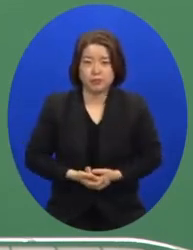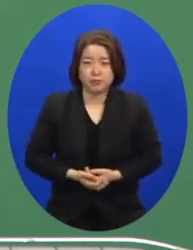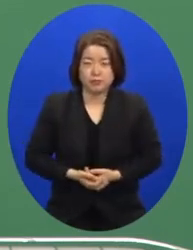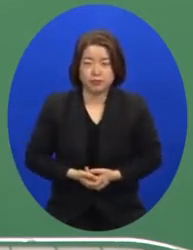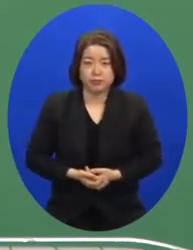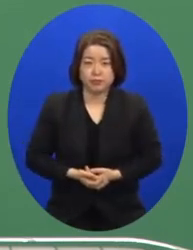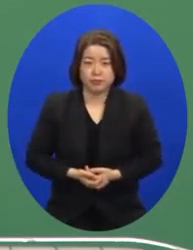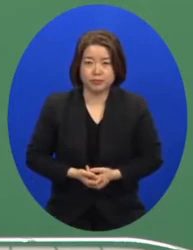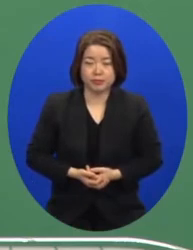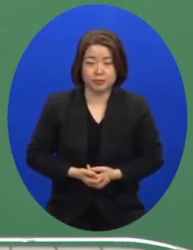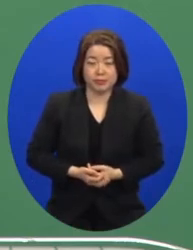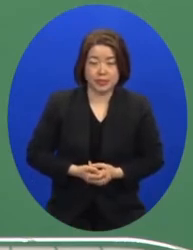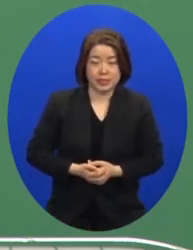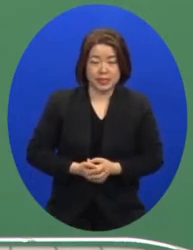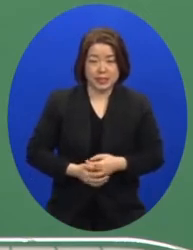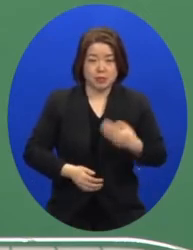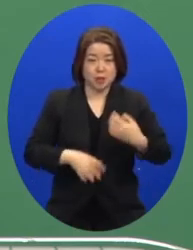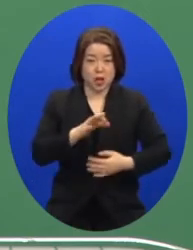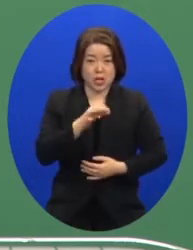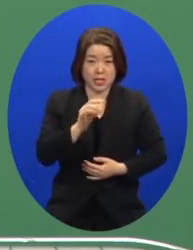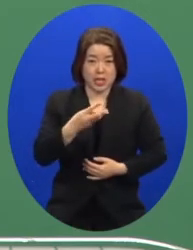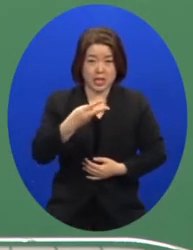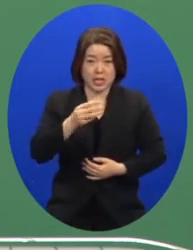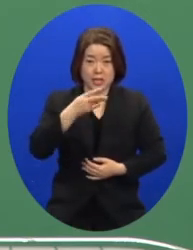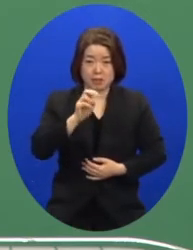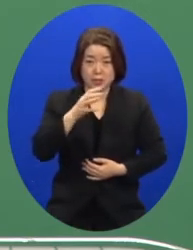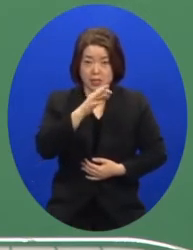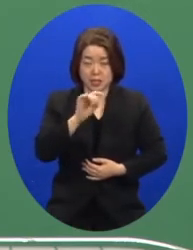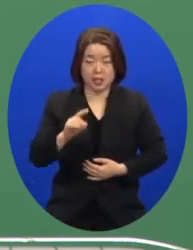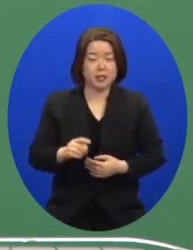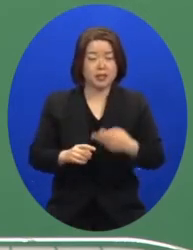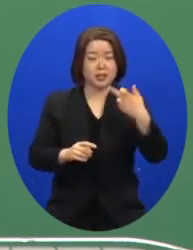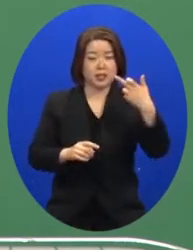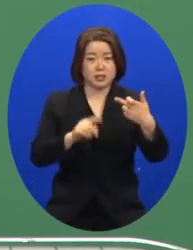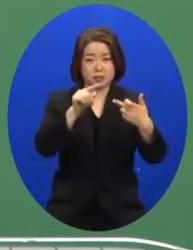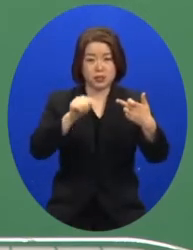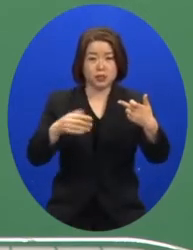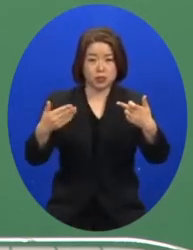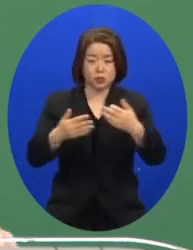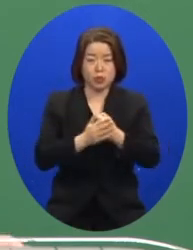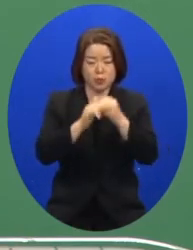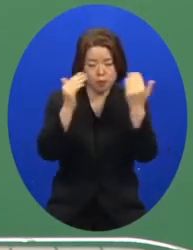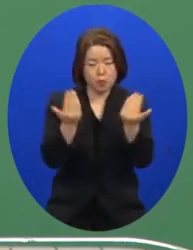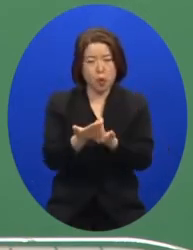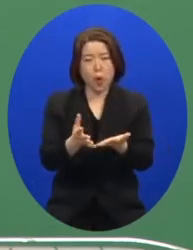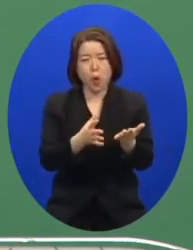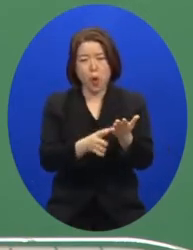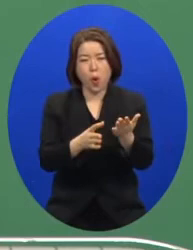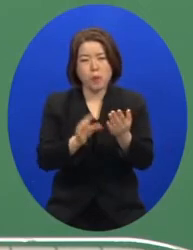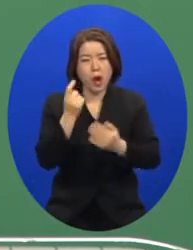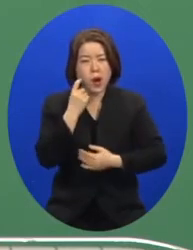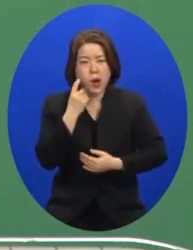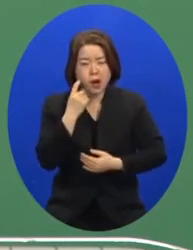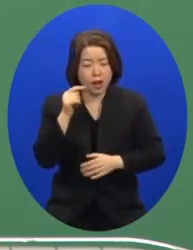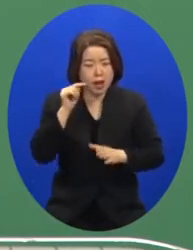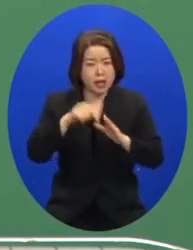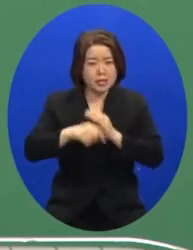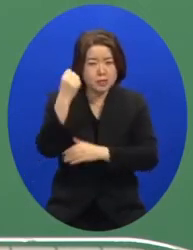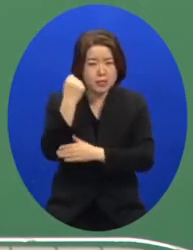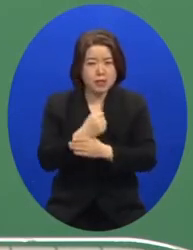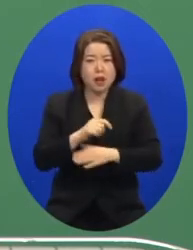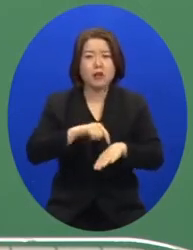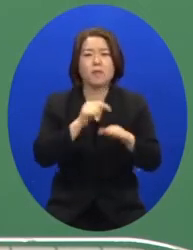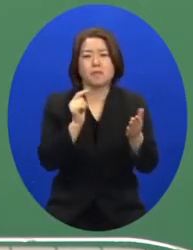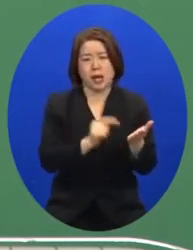예 르며 17장 구절에 만물보다 거짓되고 심히 부패한 것은 마음이라 누가 능히